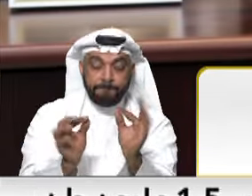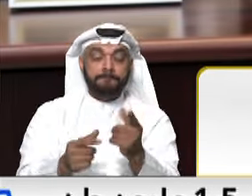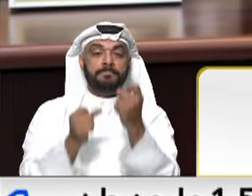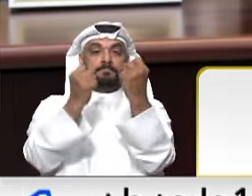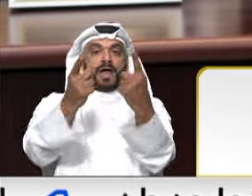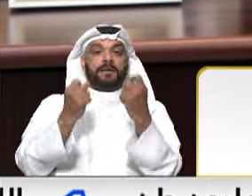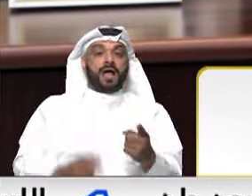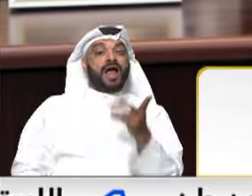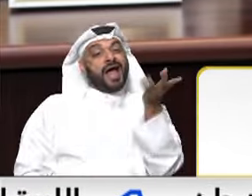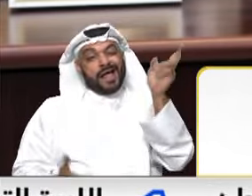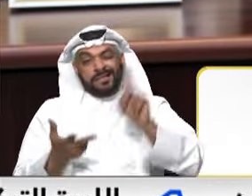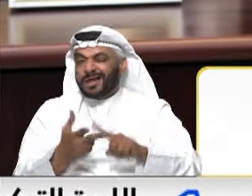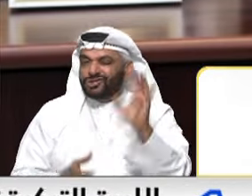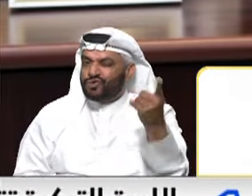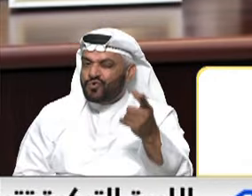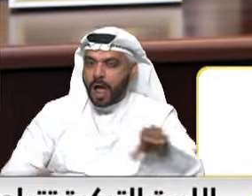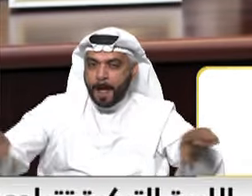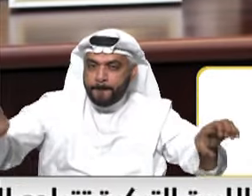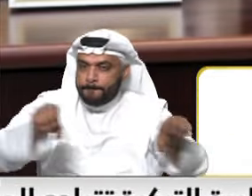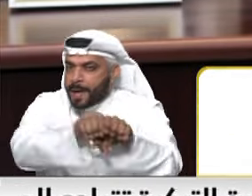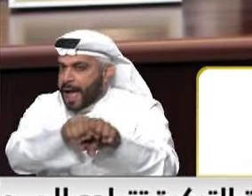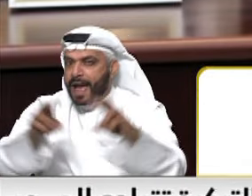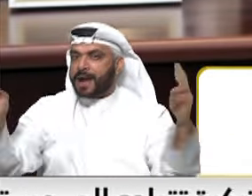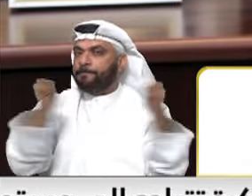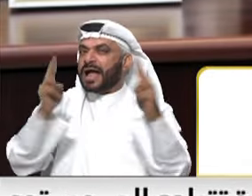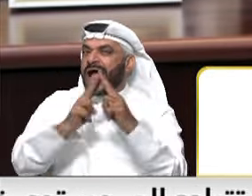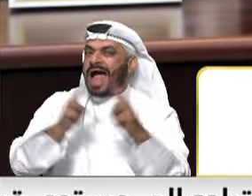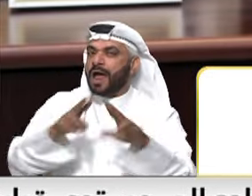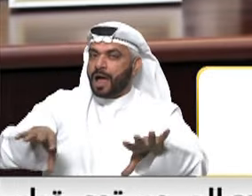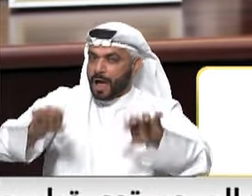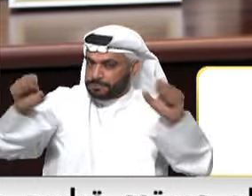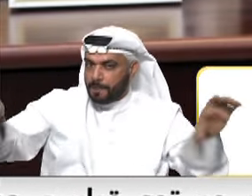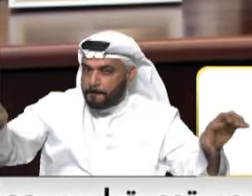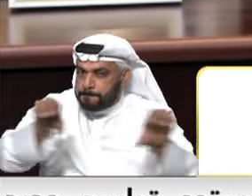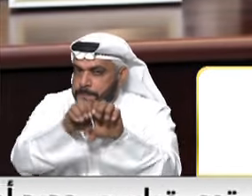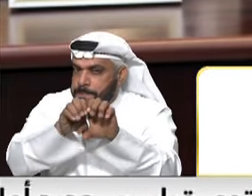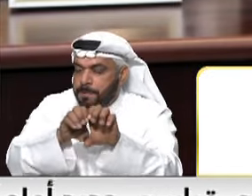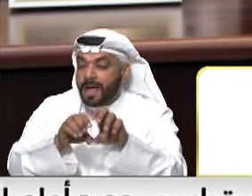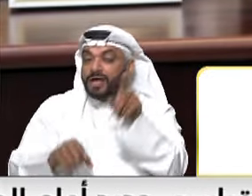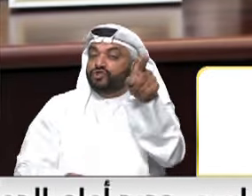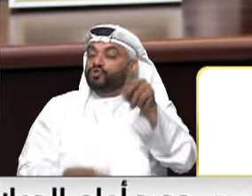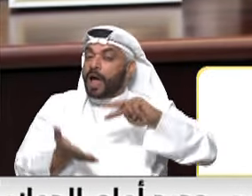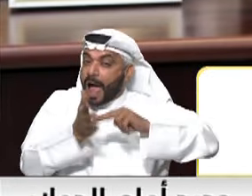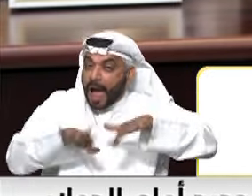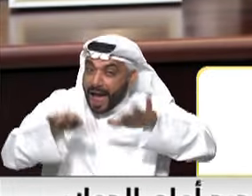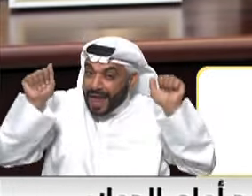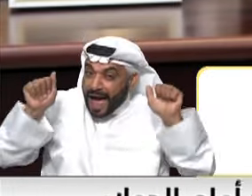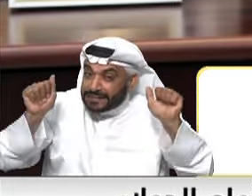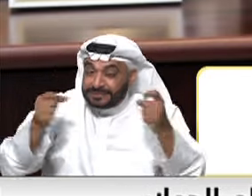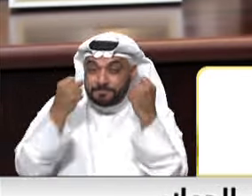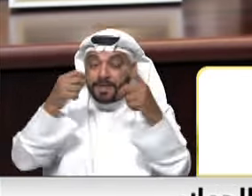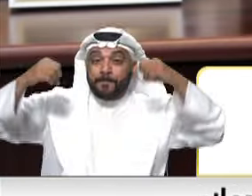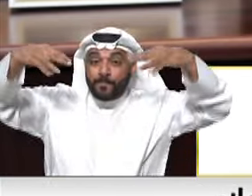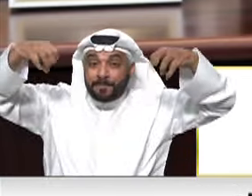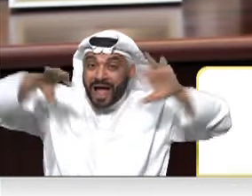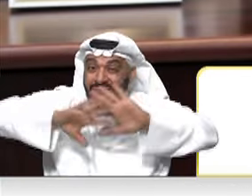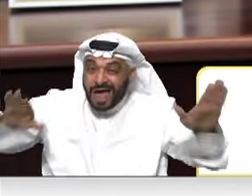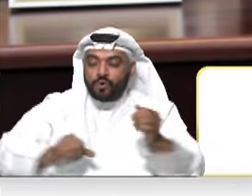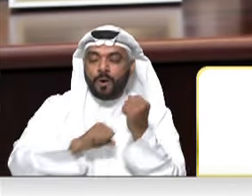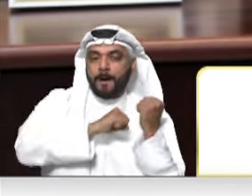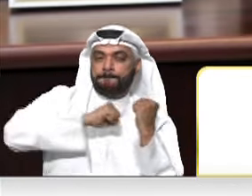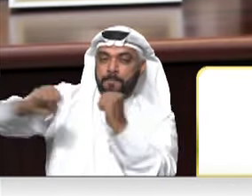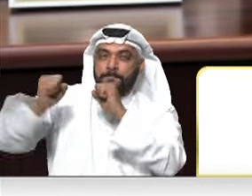له نفسه في العبث في هذا البلد بتسكير وتقيير معالم المخطط الأساسي